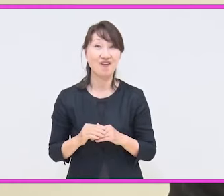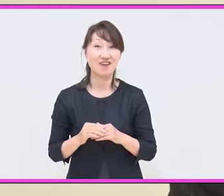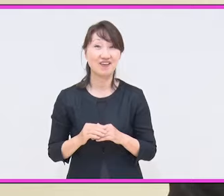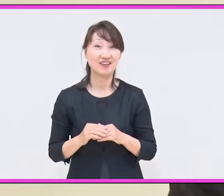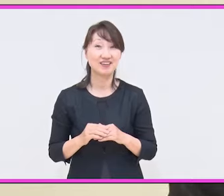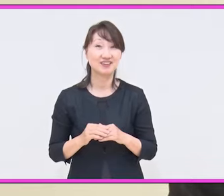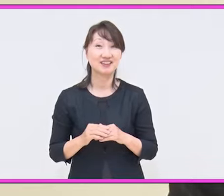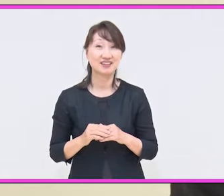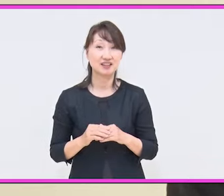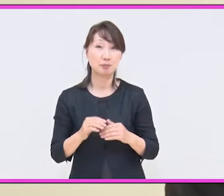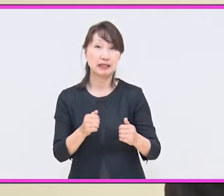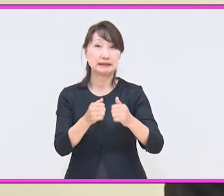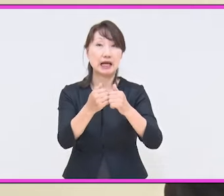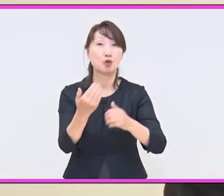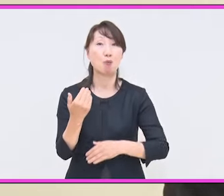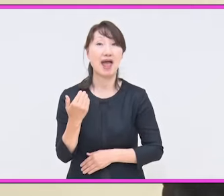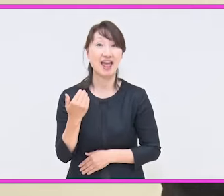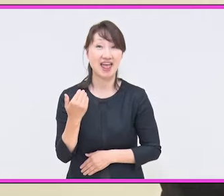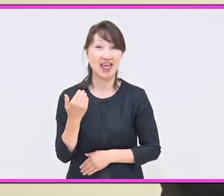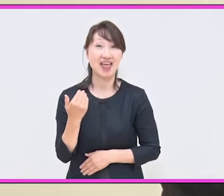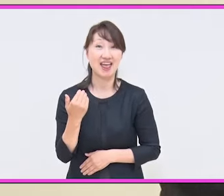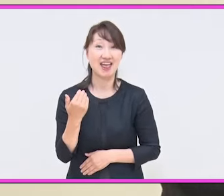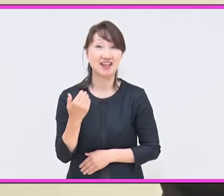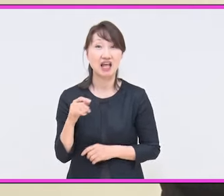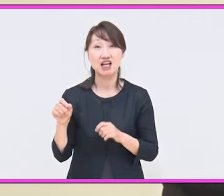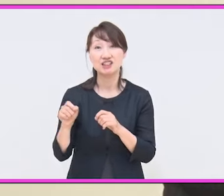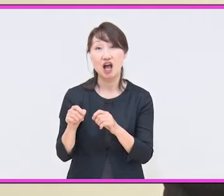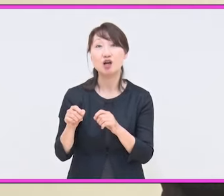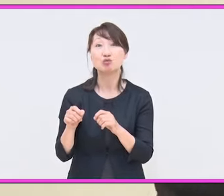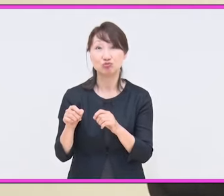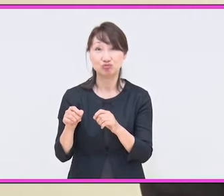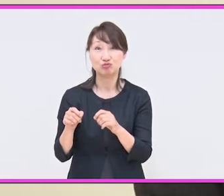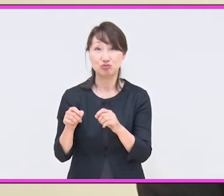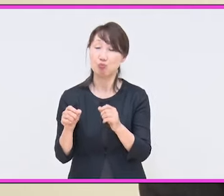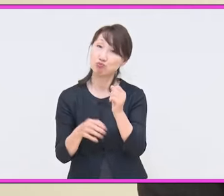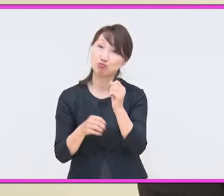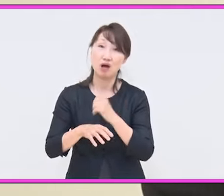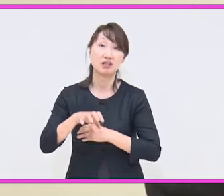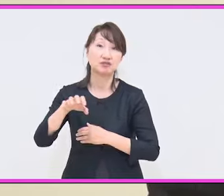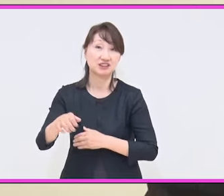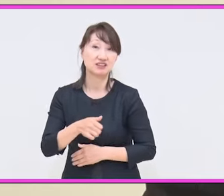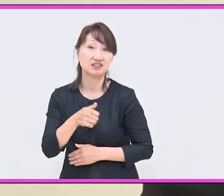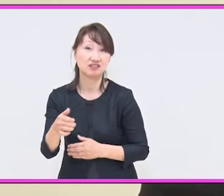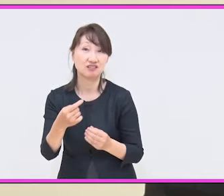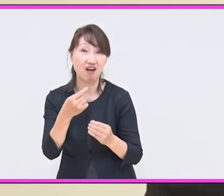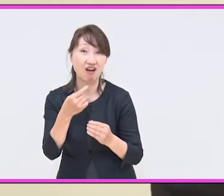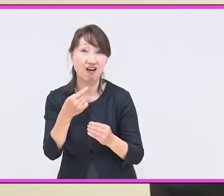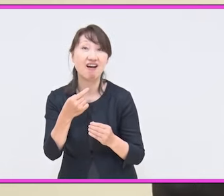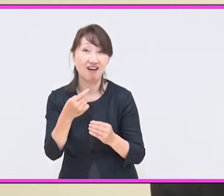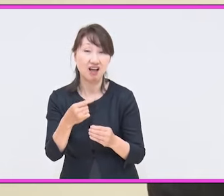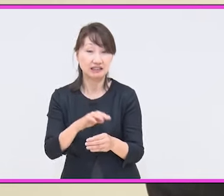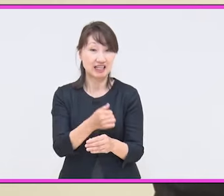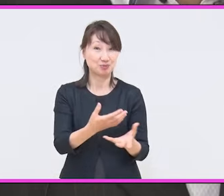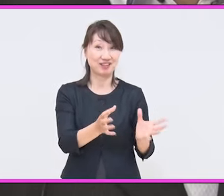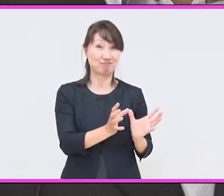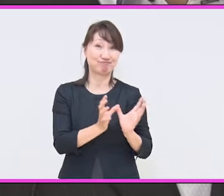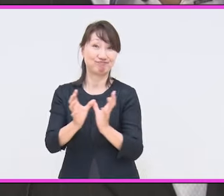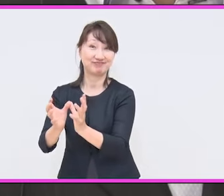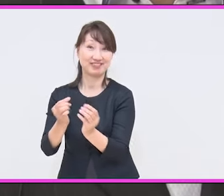っと、まあ、試合の前で、すぐ近くのショッピングモールとかに行くことがあったんですけど、それも、まあ、選手固まっていてたんです